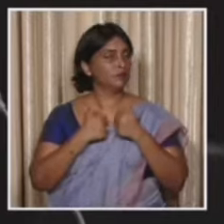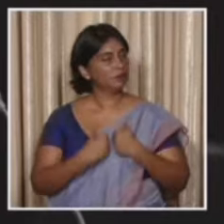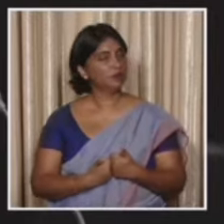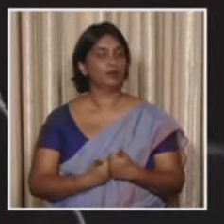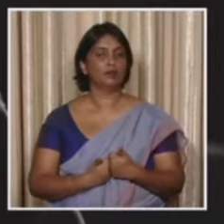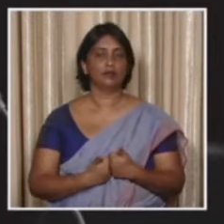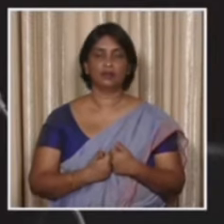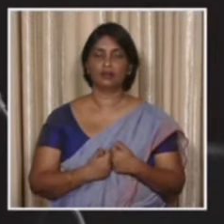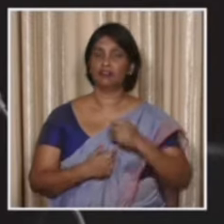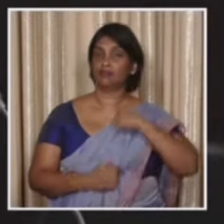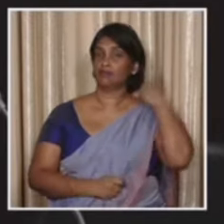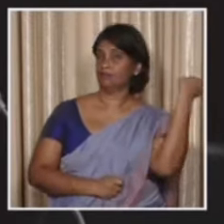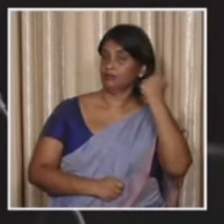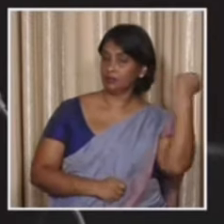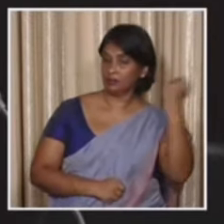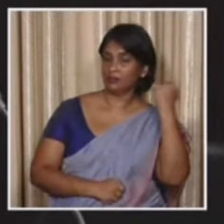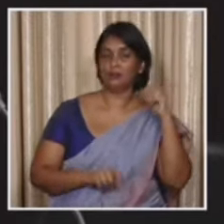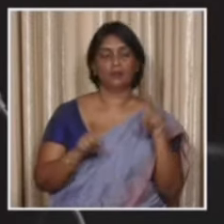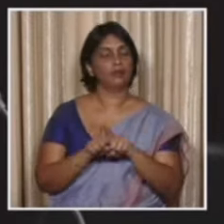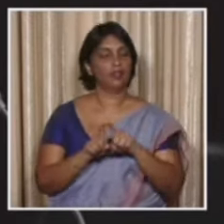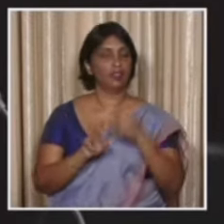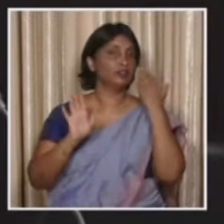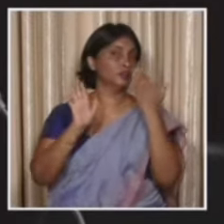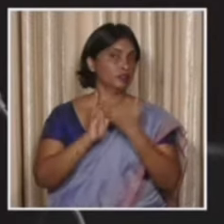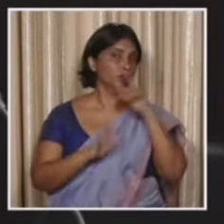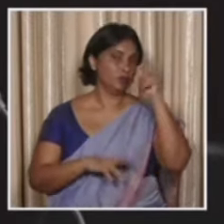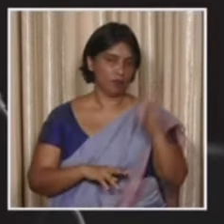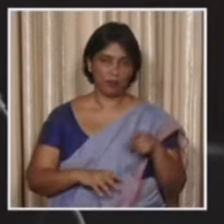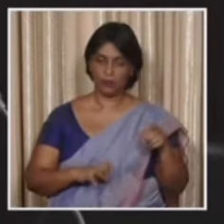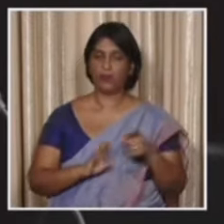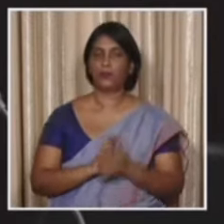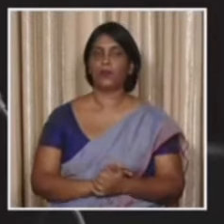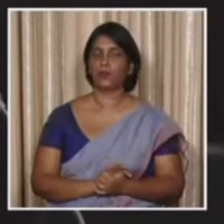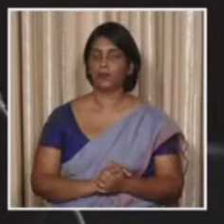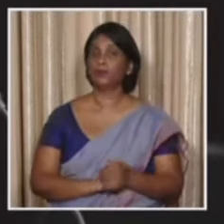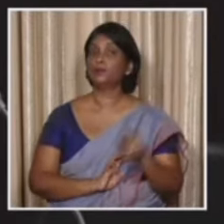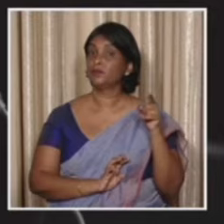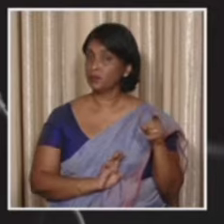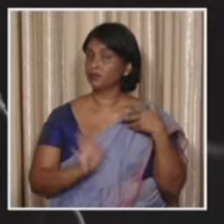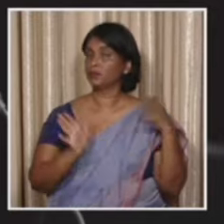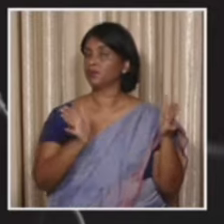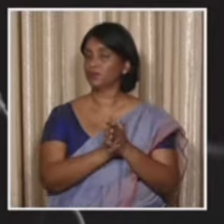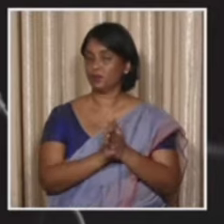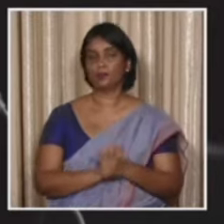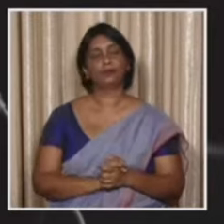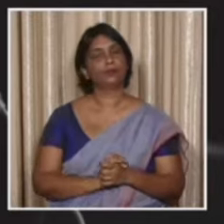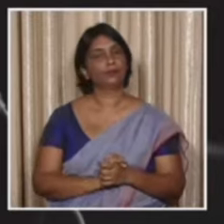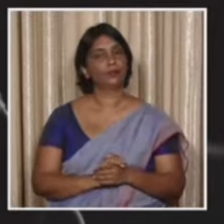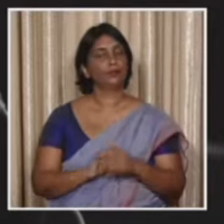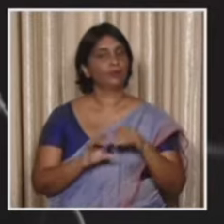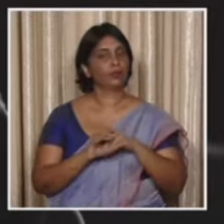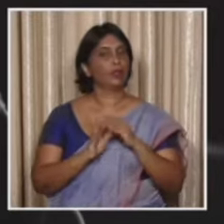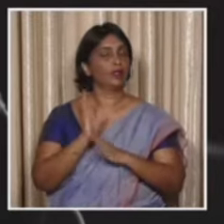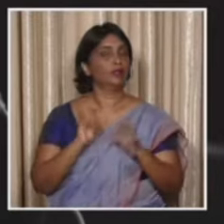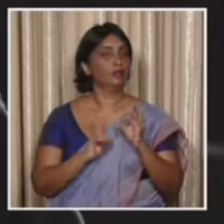முன்னாள் அமைச்சர் பதியுதீன் மஹமூதோடு அவருக்கு இருந்த நட்பும் பகையும் சரித்திரம்